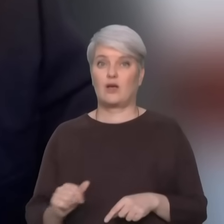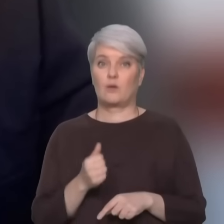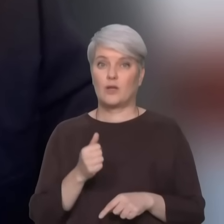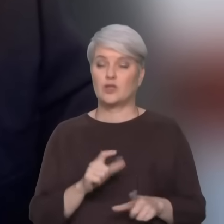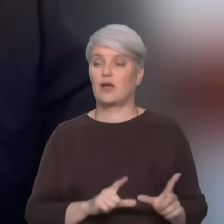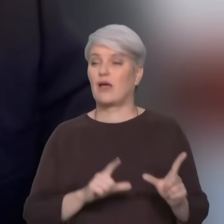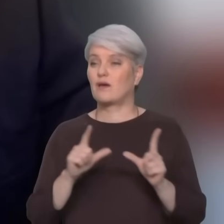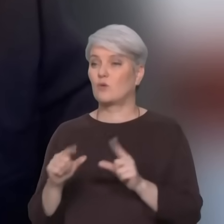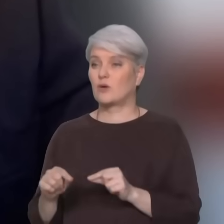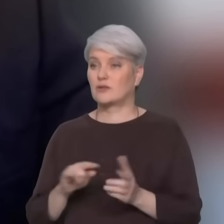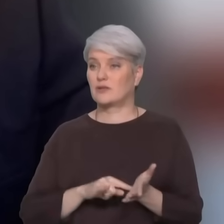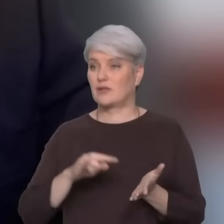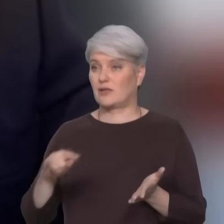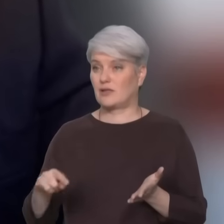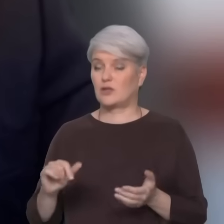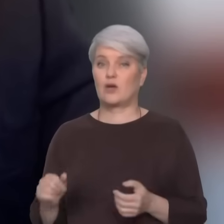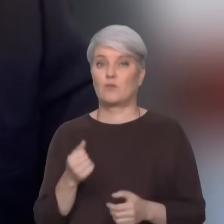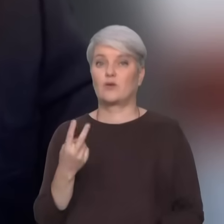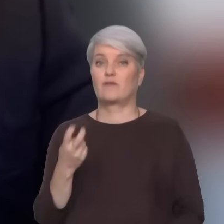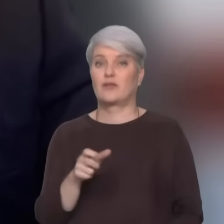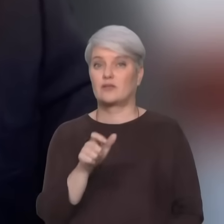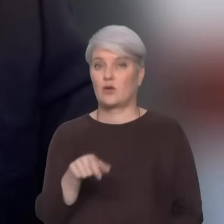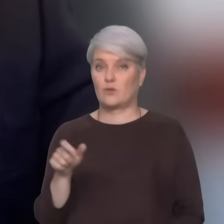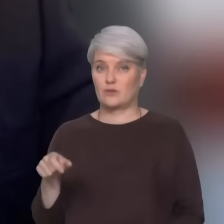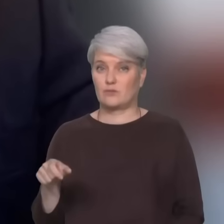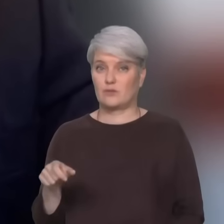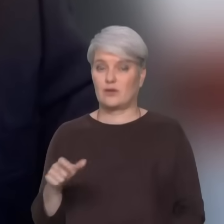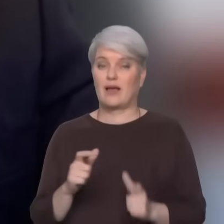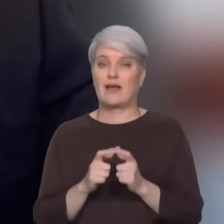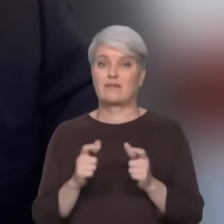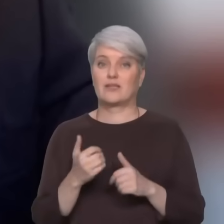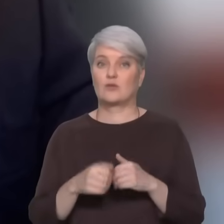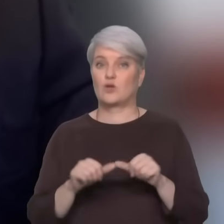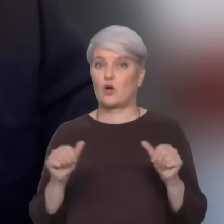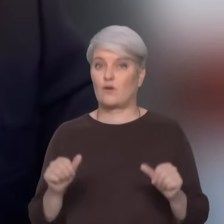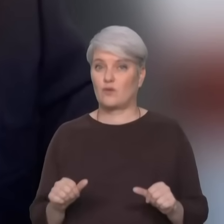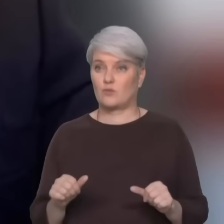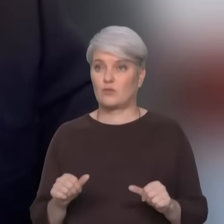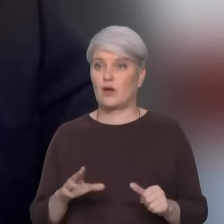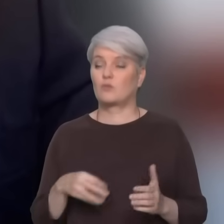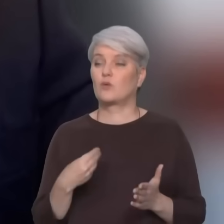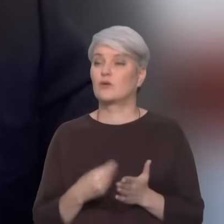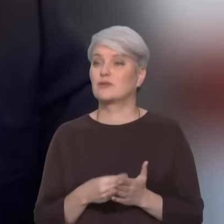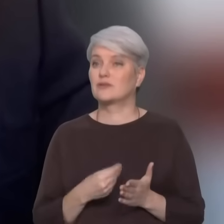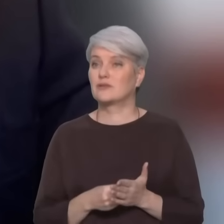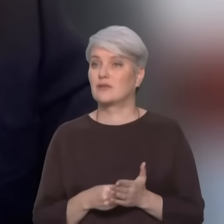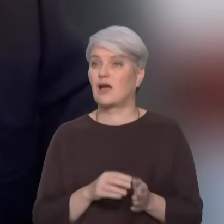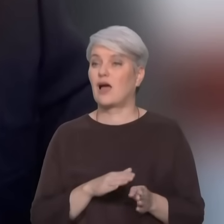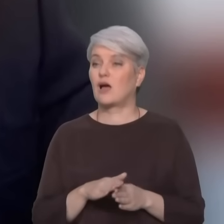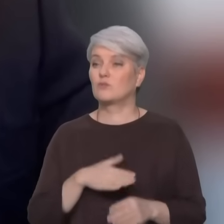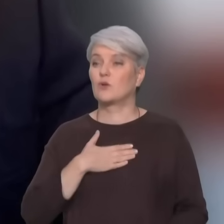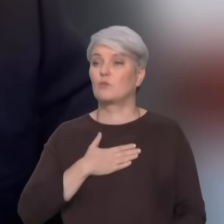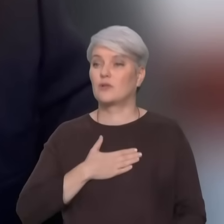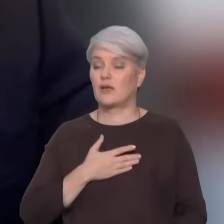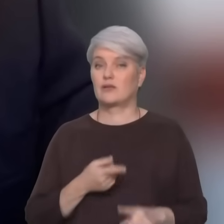рейс, тобто перші 200 осіб, квитки, які вже оформлені по ціні абсолютно